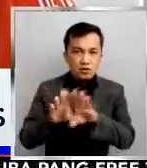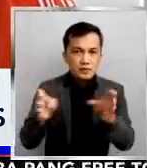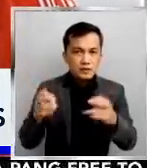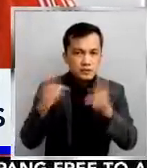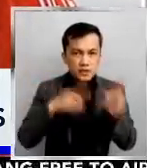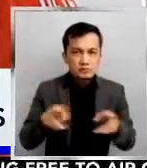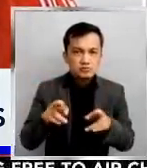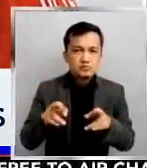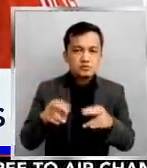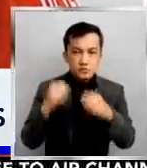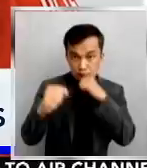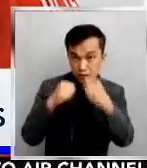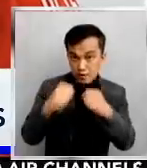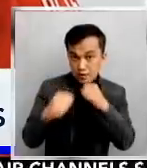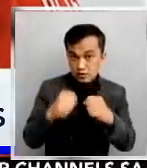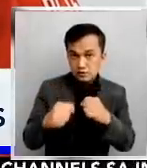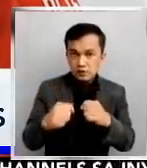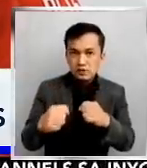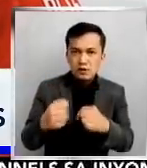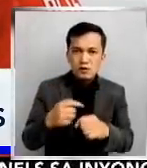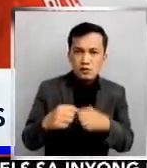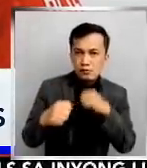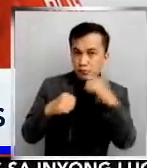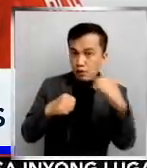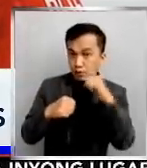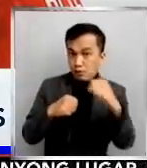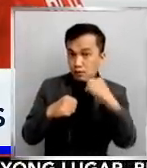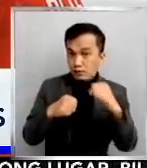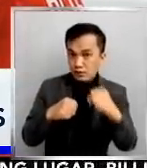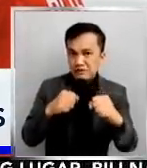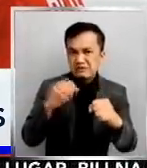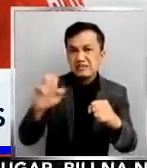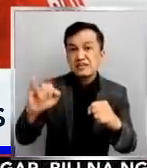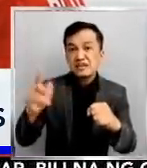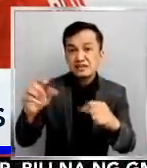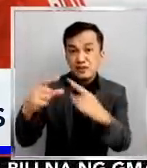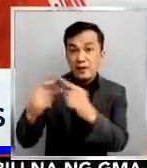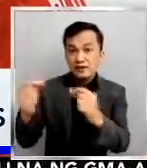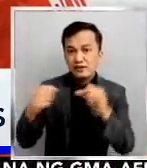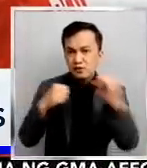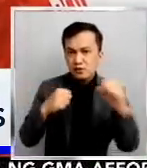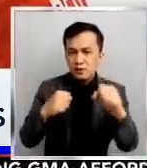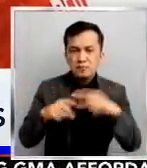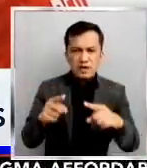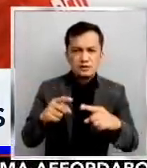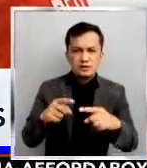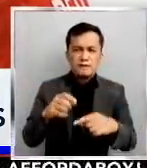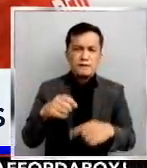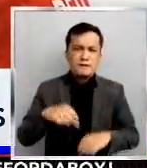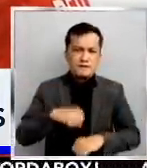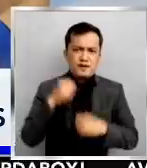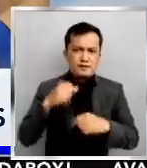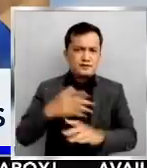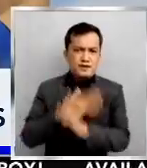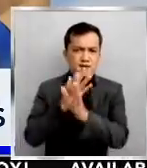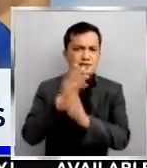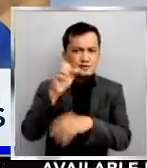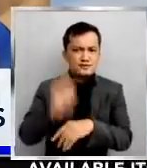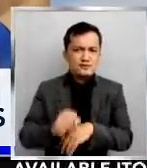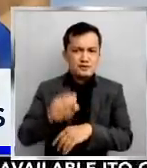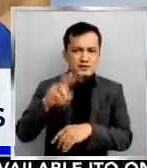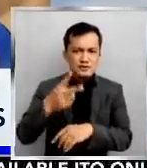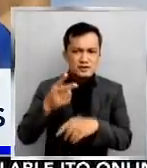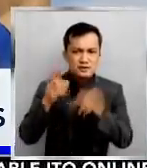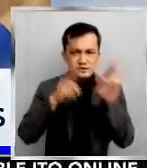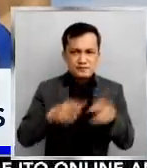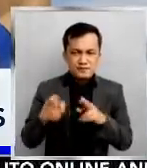match, malalakas na jab na ang pinakawalan ni Irie. Pero hindi nagpagapi ang pride ng Davao del Sur sa second round at nagpakawala